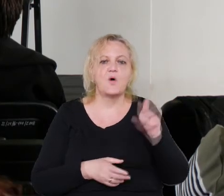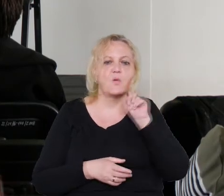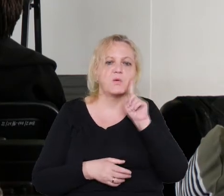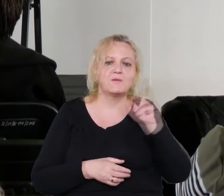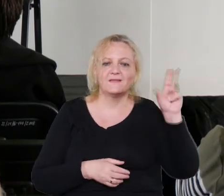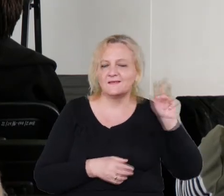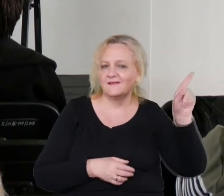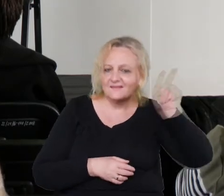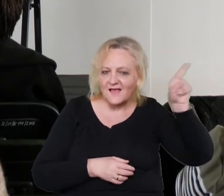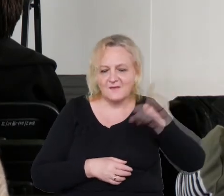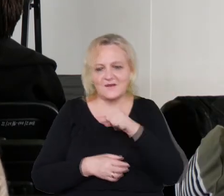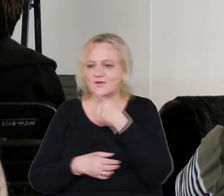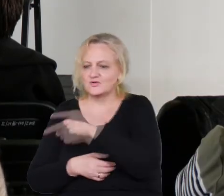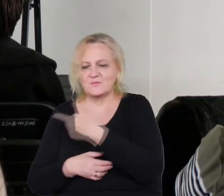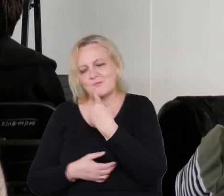przeszły